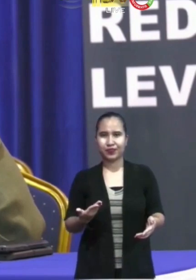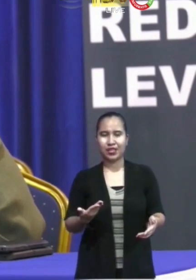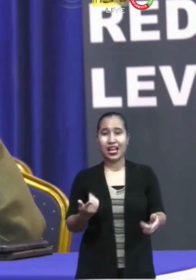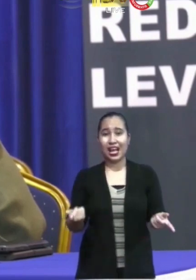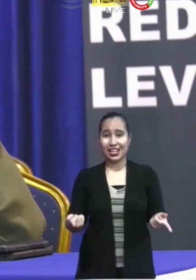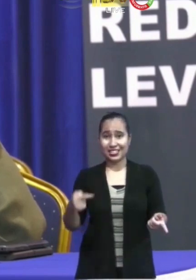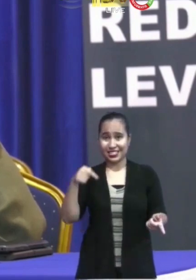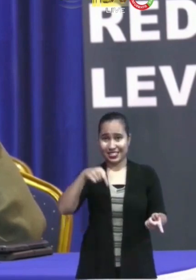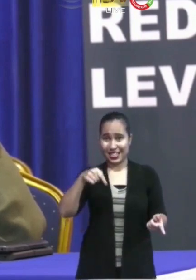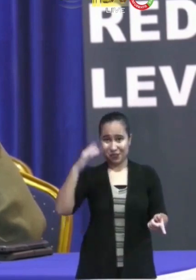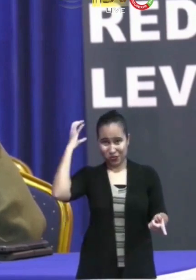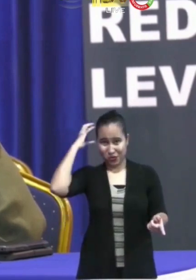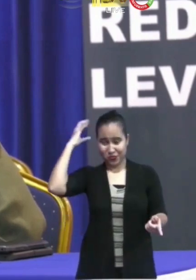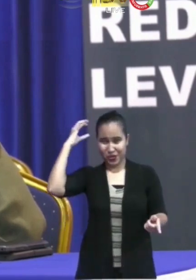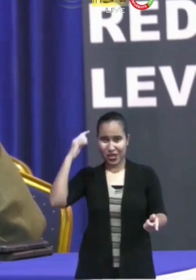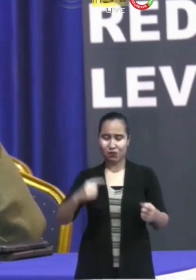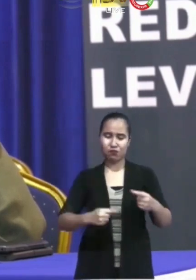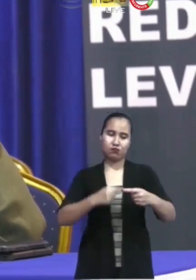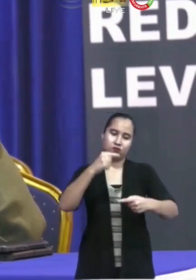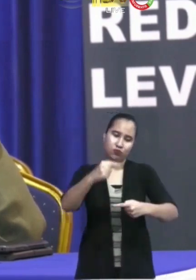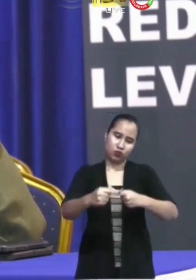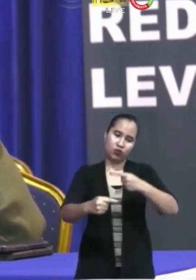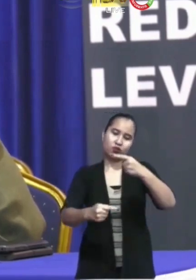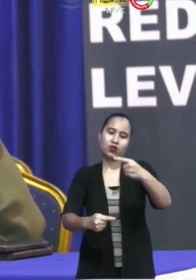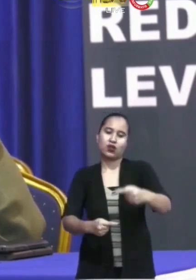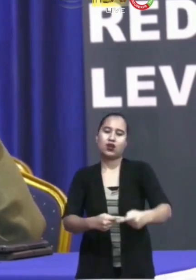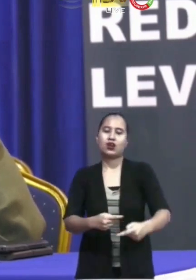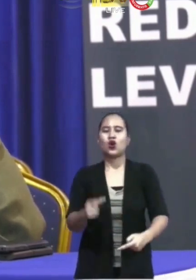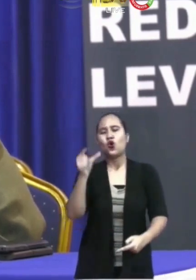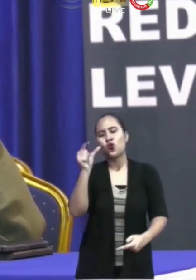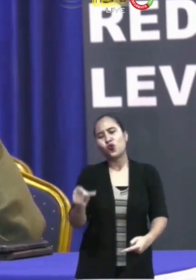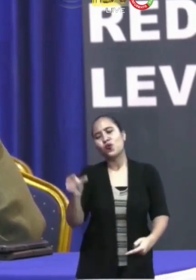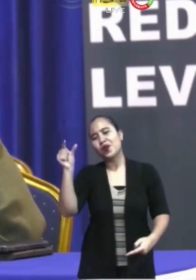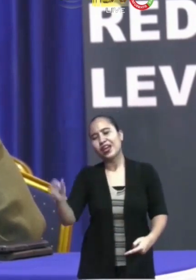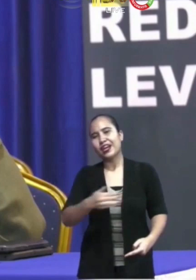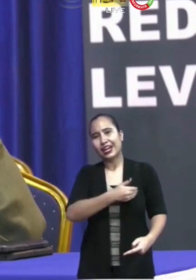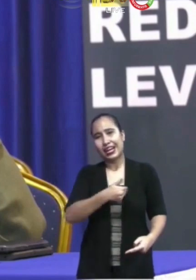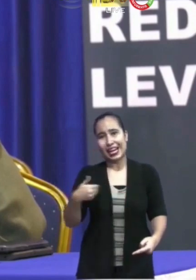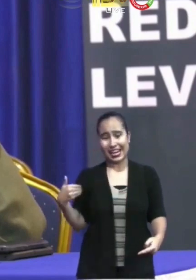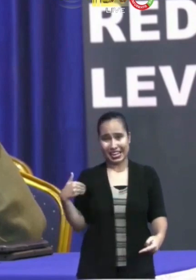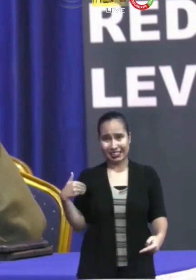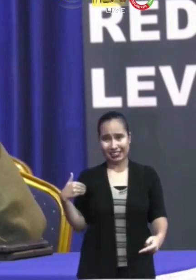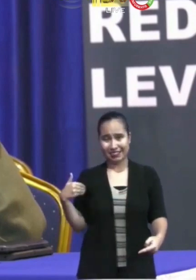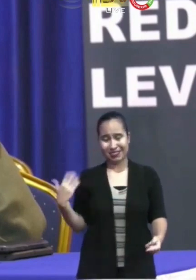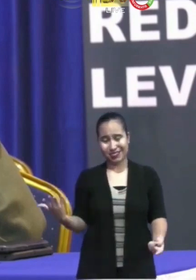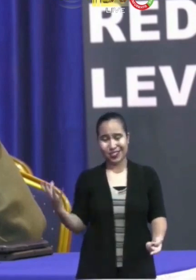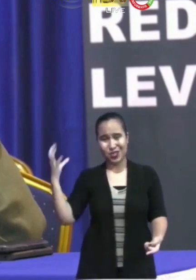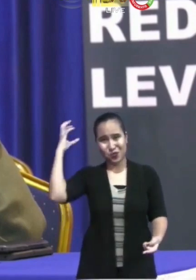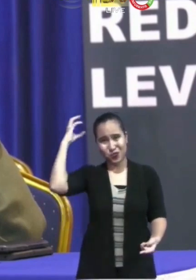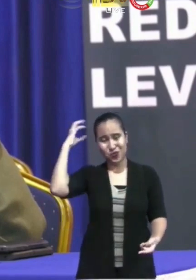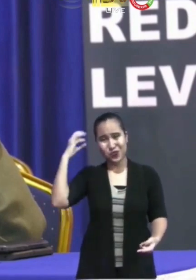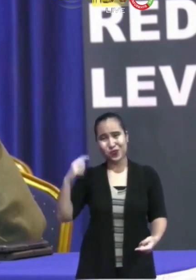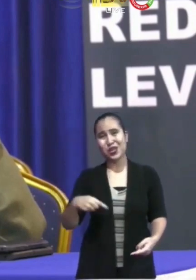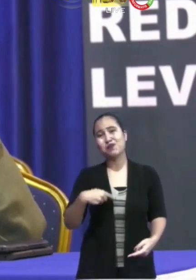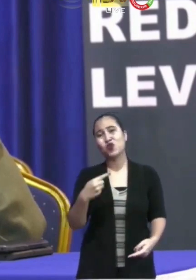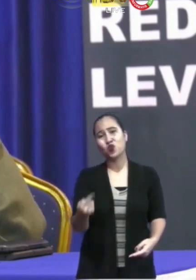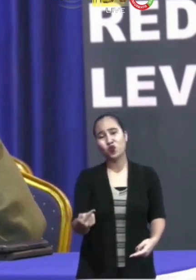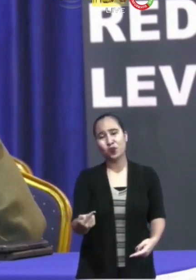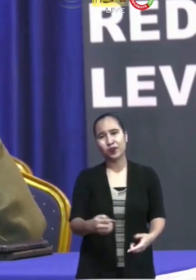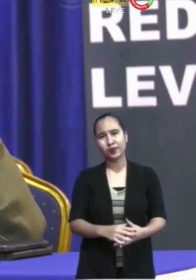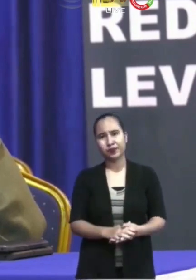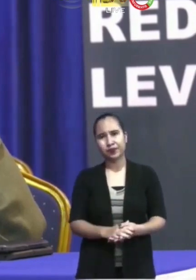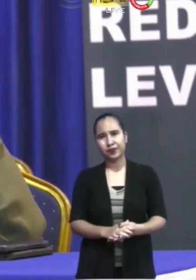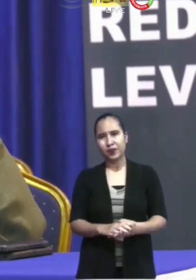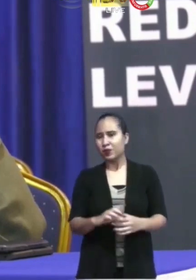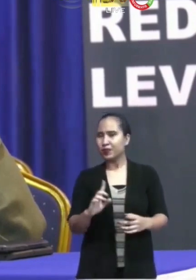zich wekenlang gaat voordoen, dan zullen er de nodige uitspattingen zijn. We hebben niet alleen een